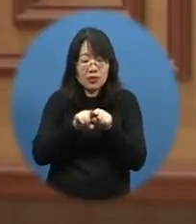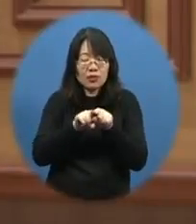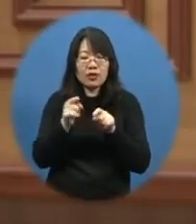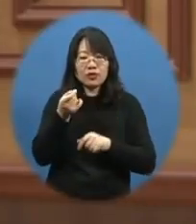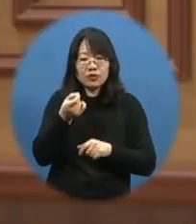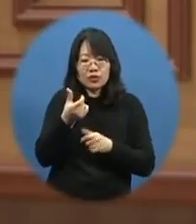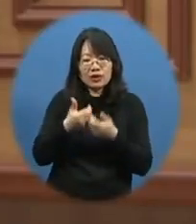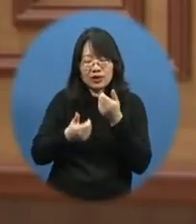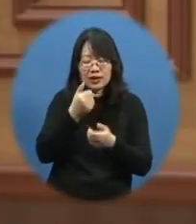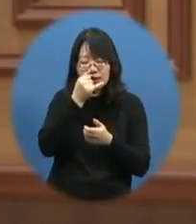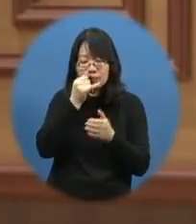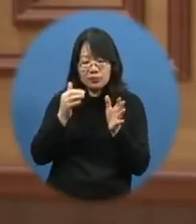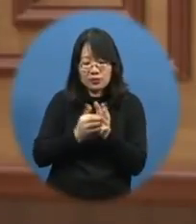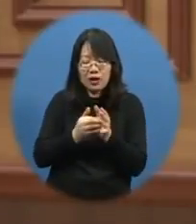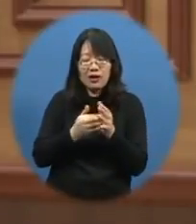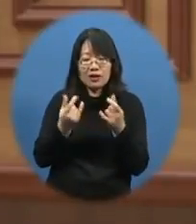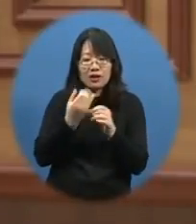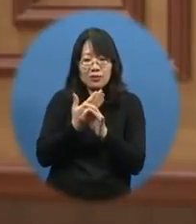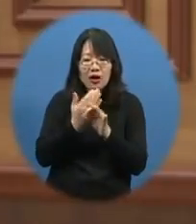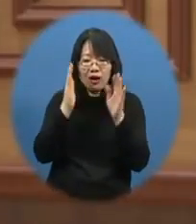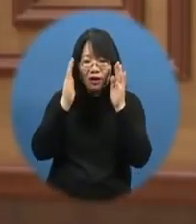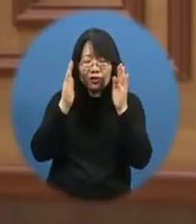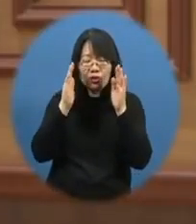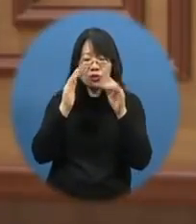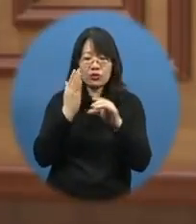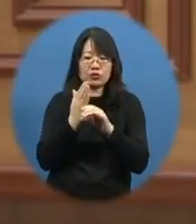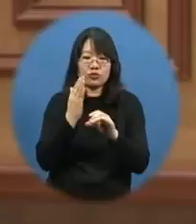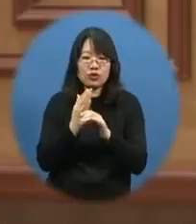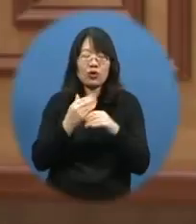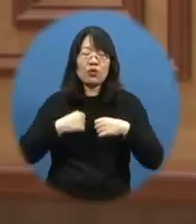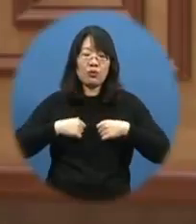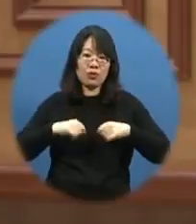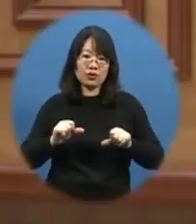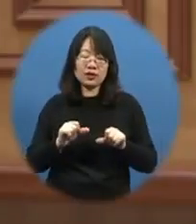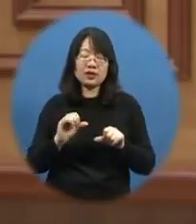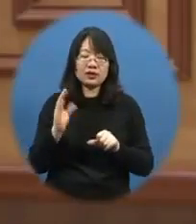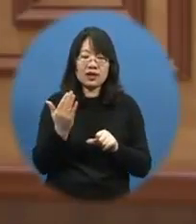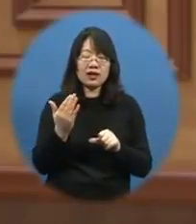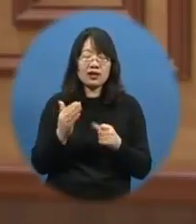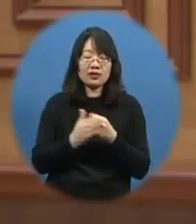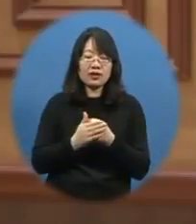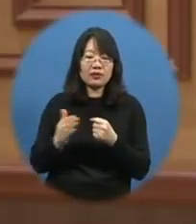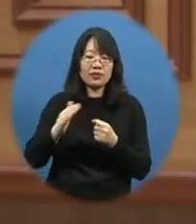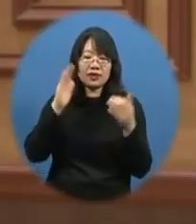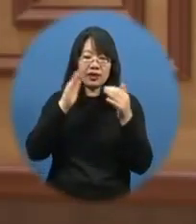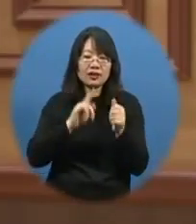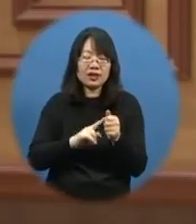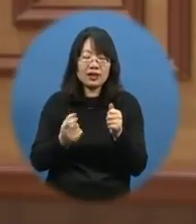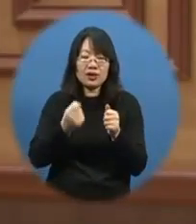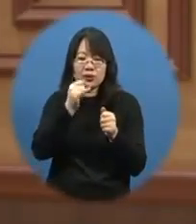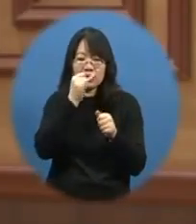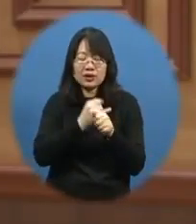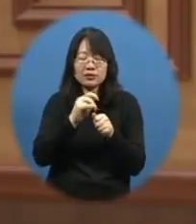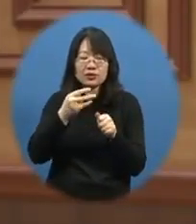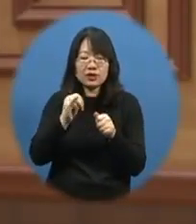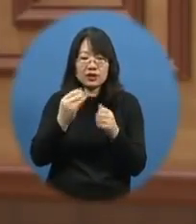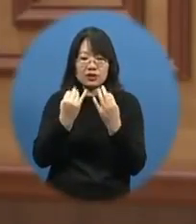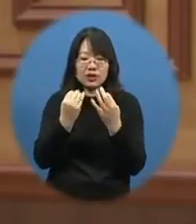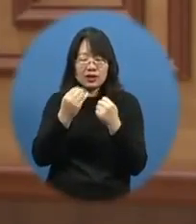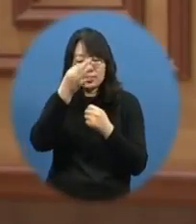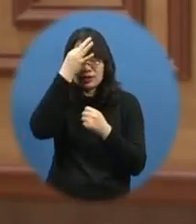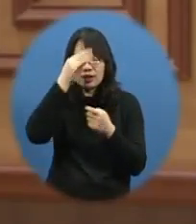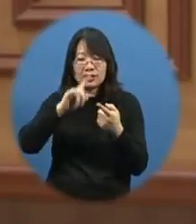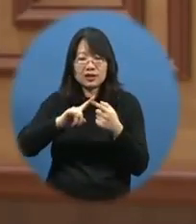아까 갈등이 생기는 그렇죠. 거고 그럼 학업을 중도 포기하게 되는 거고 예, 예. 그래서 그 학생이 가지고 있었던 물리, 수학적